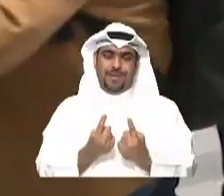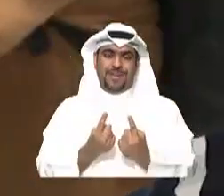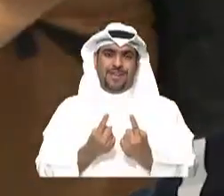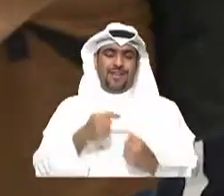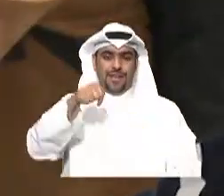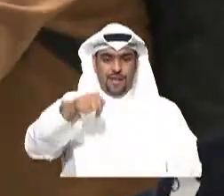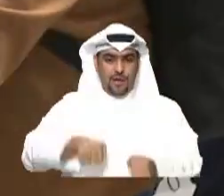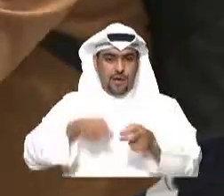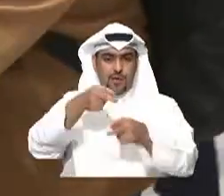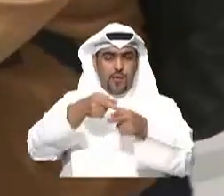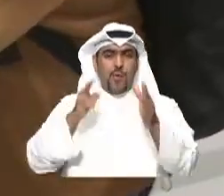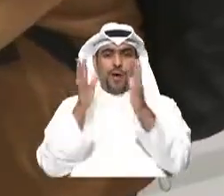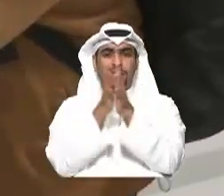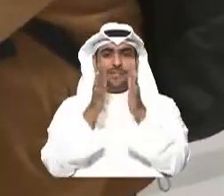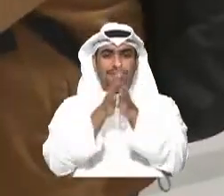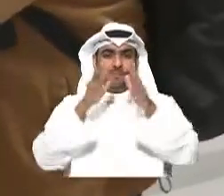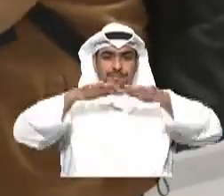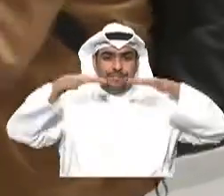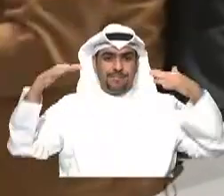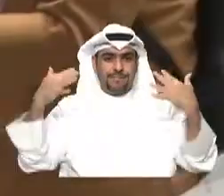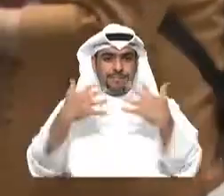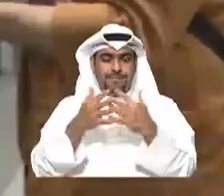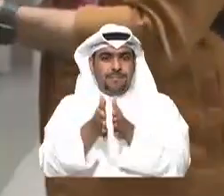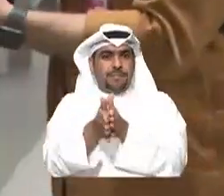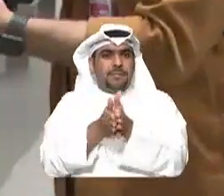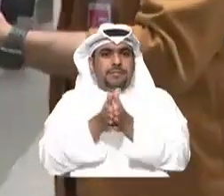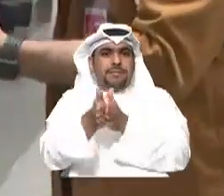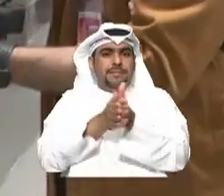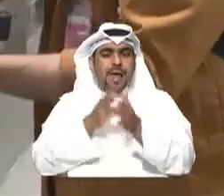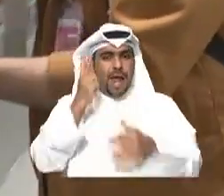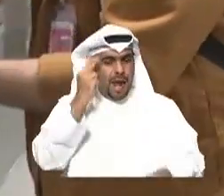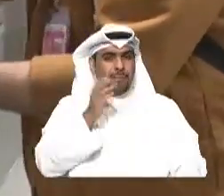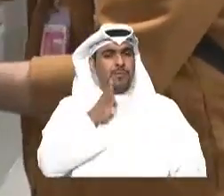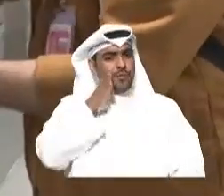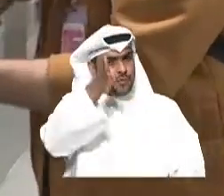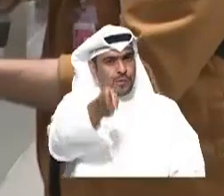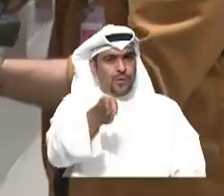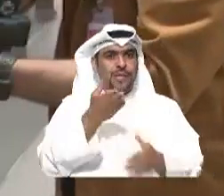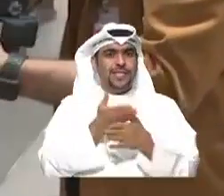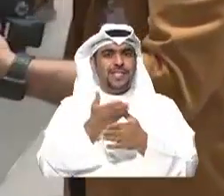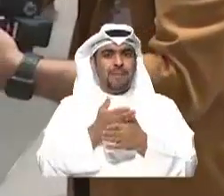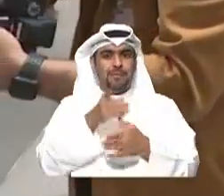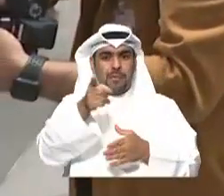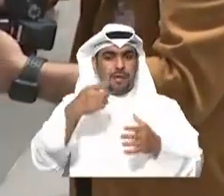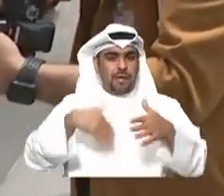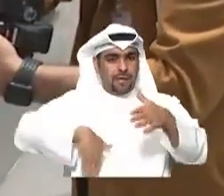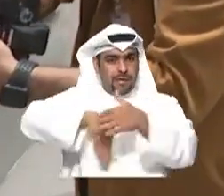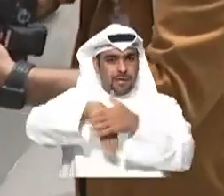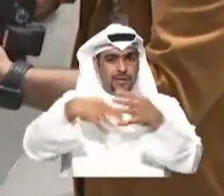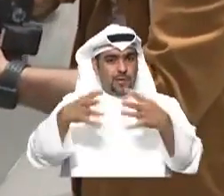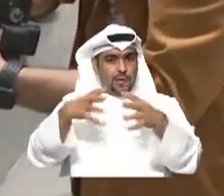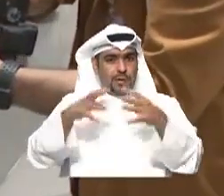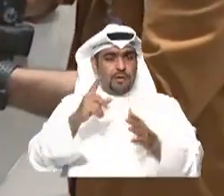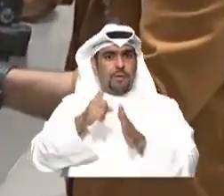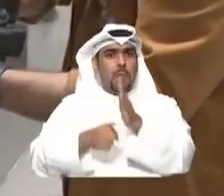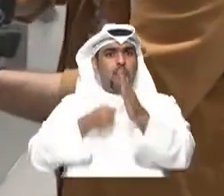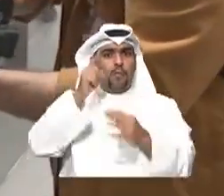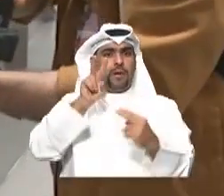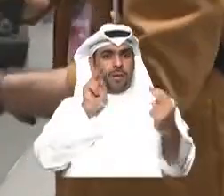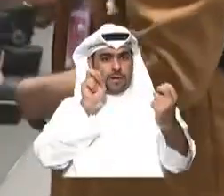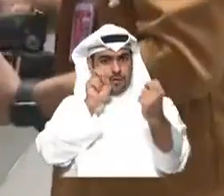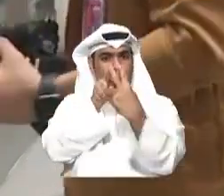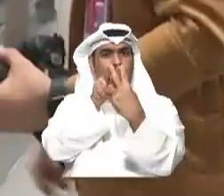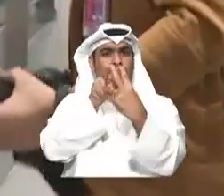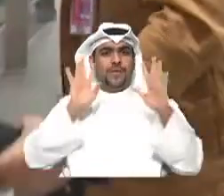الامور خاصه هذه اول مره يعني النجوم هذا اللي يزورون دوله الكويت همم مثل ما تفضل يعني